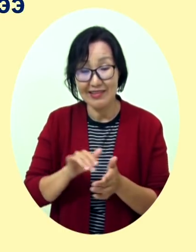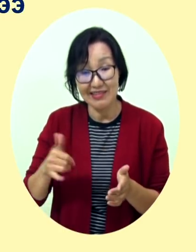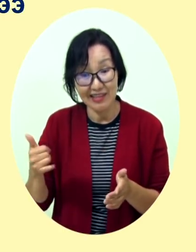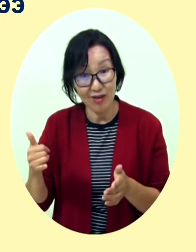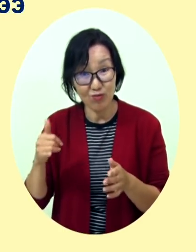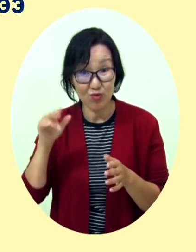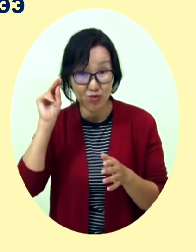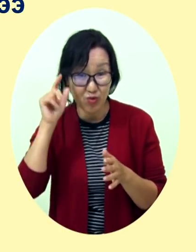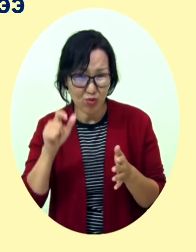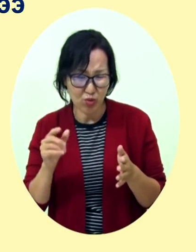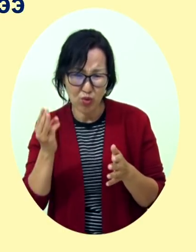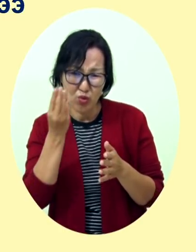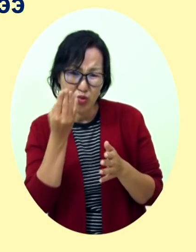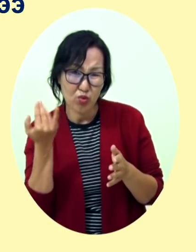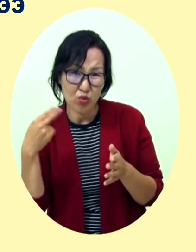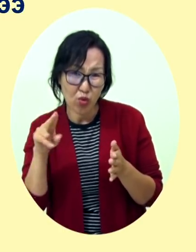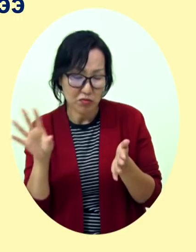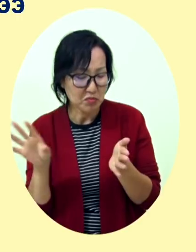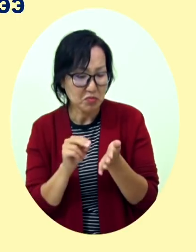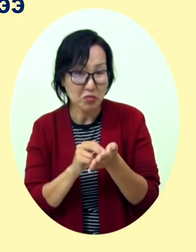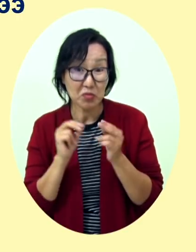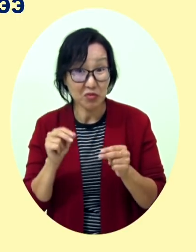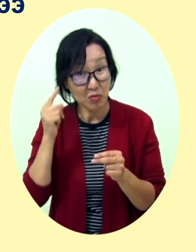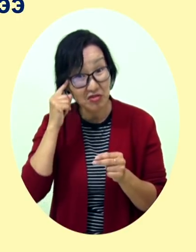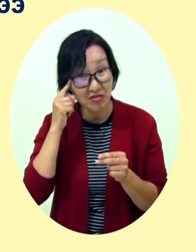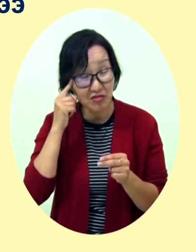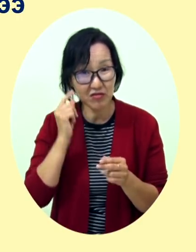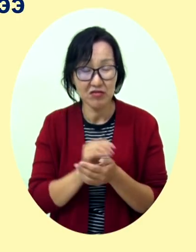Зарим сурагч шууд бодсноо бичдэг.